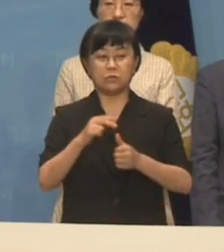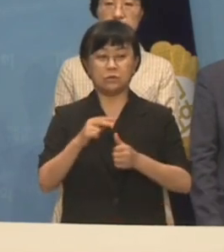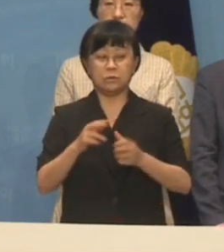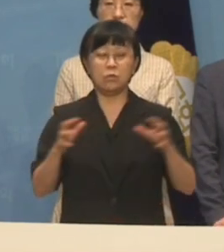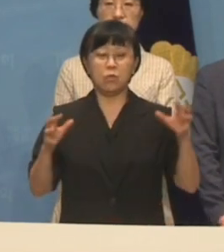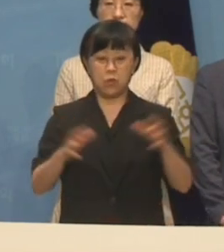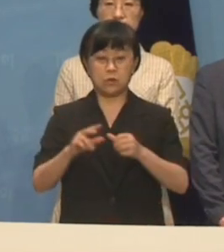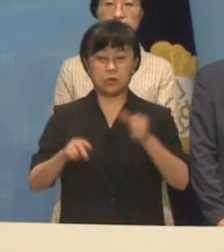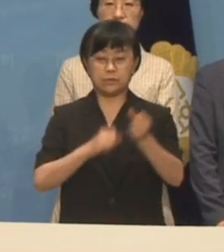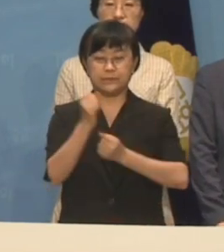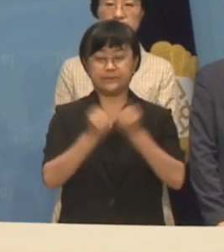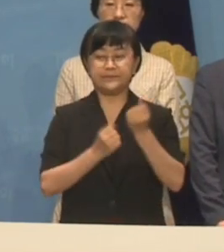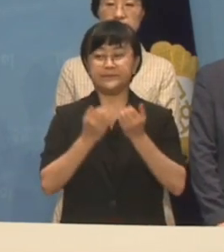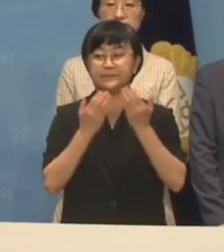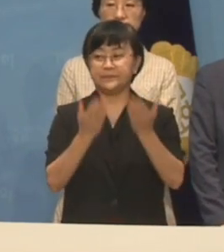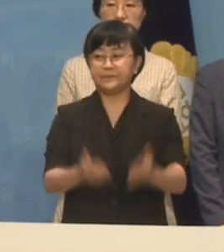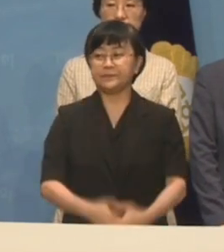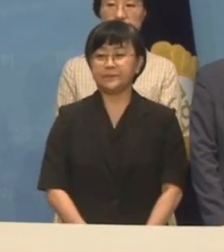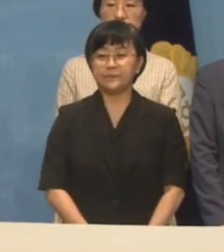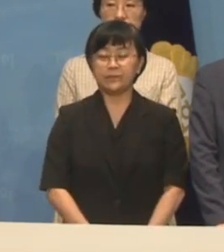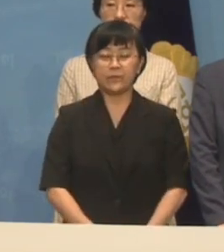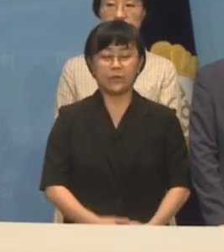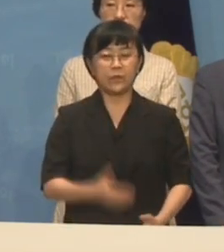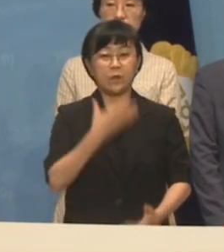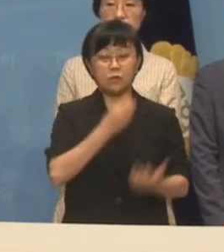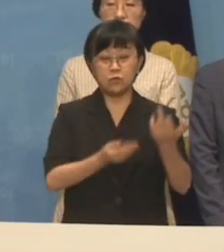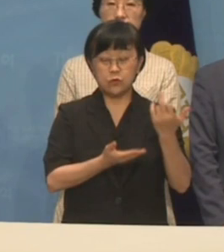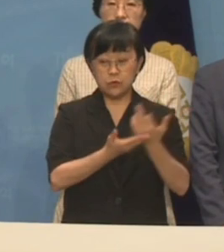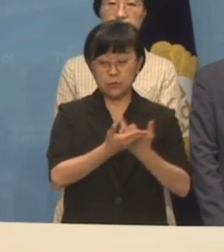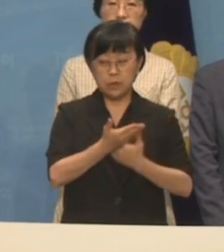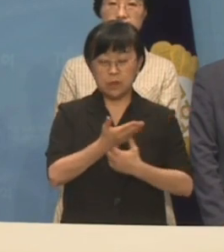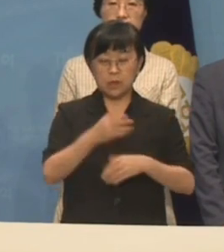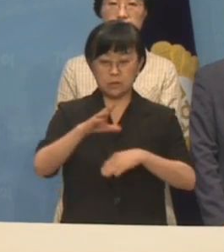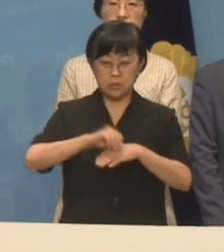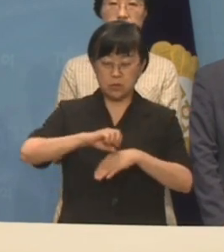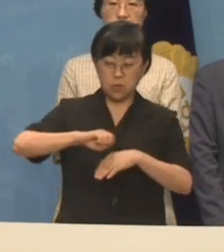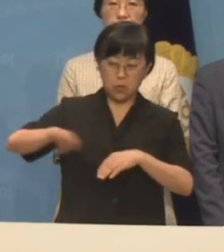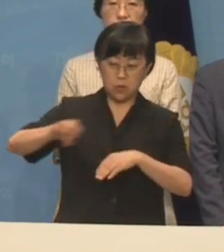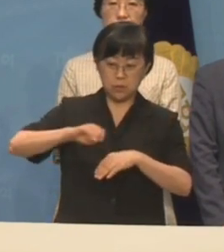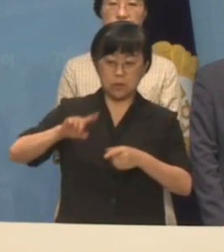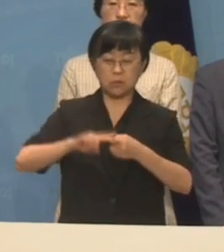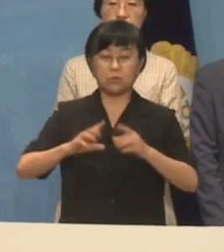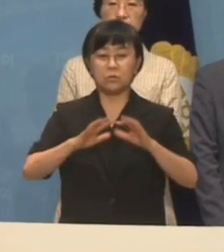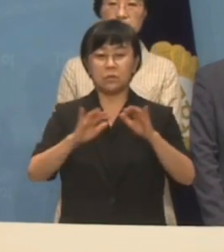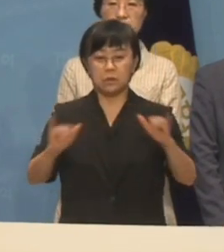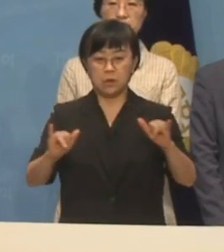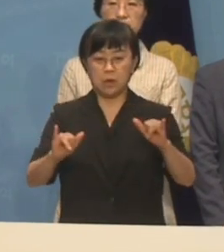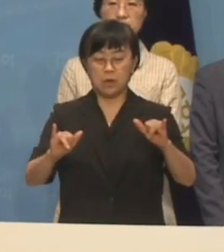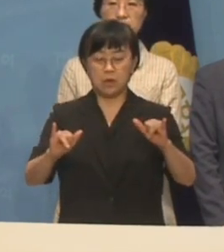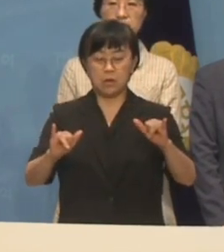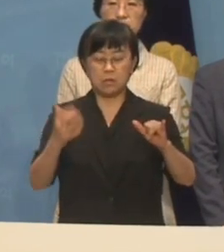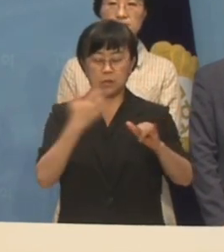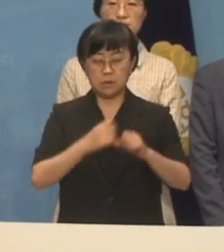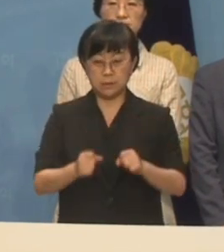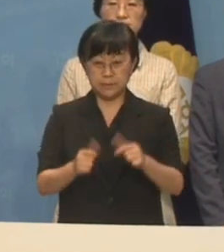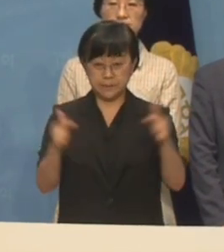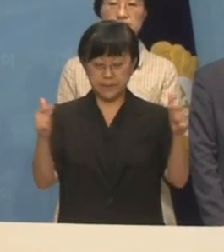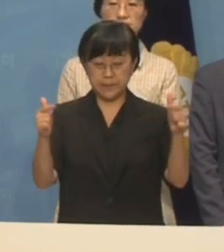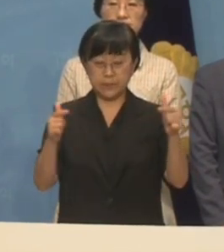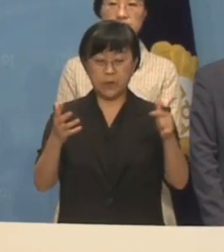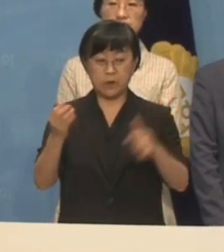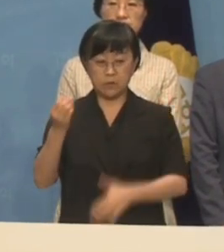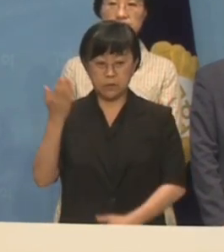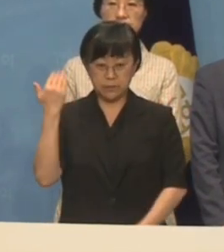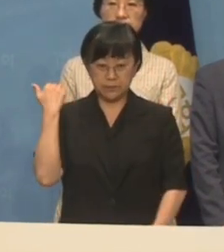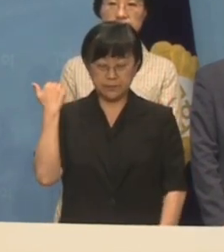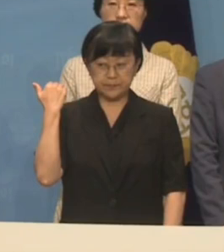하겠습니다. 이 후쿠시마 오염수에 대한 국민들의 걱정이 날이 갈수록 커져가고 있습니다. 얼마